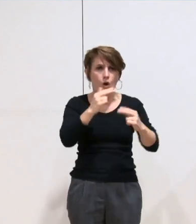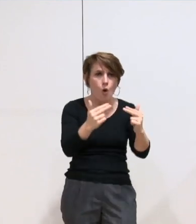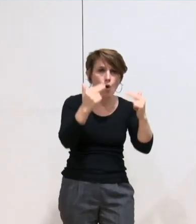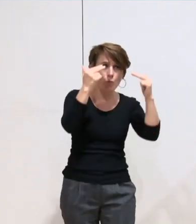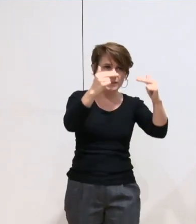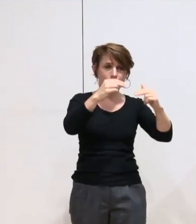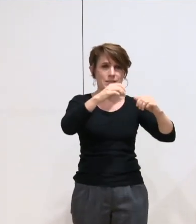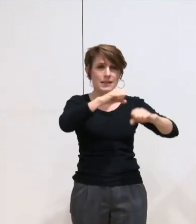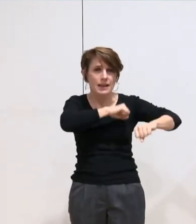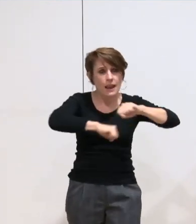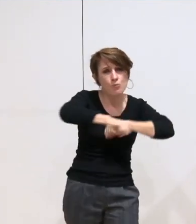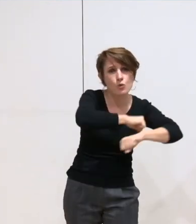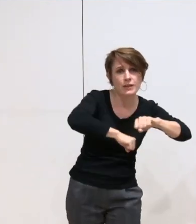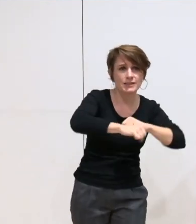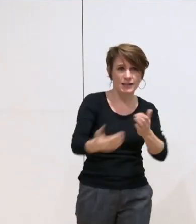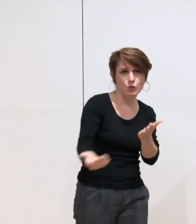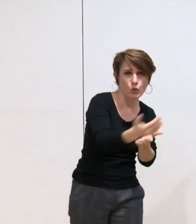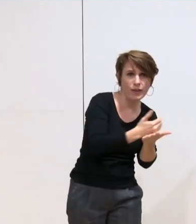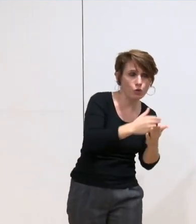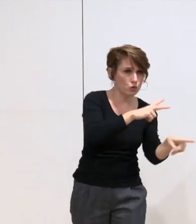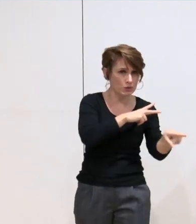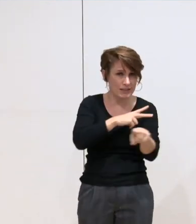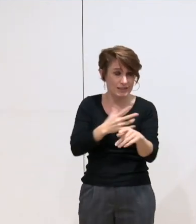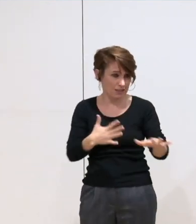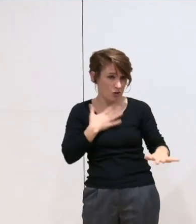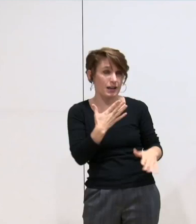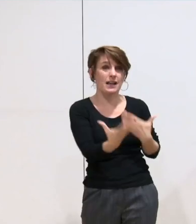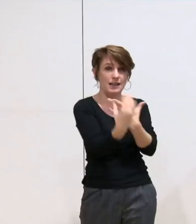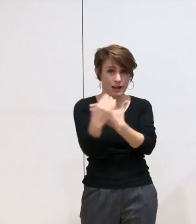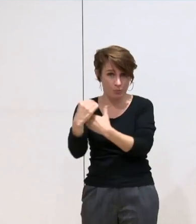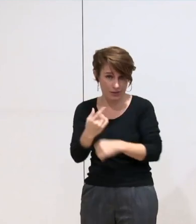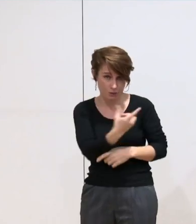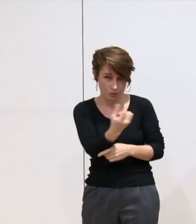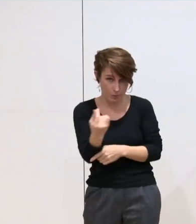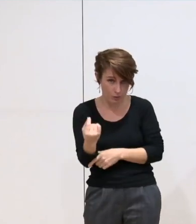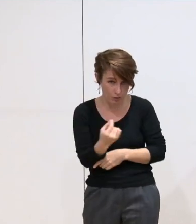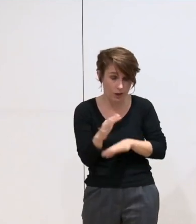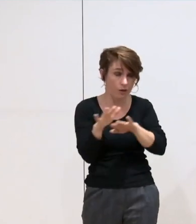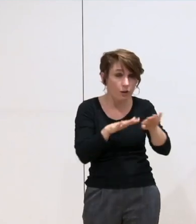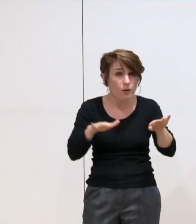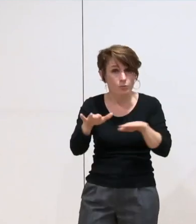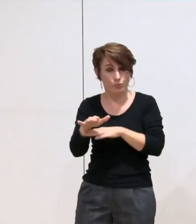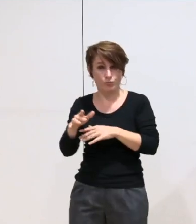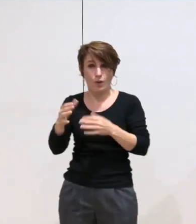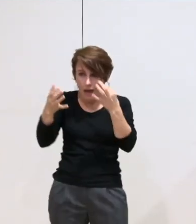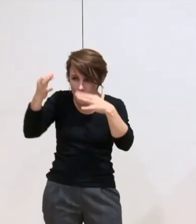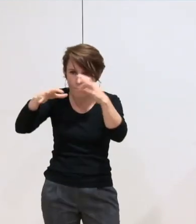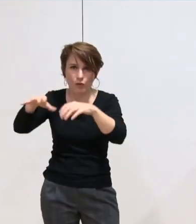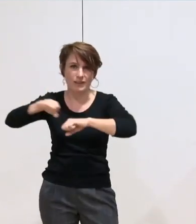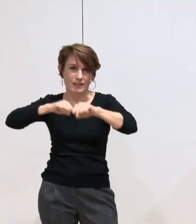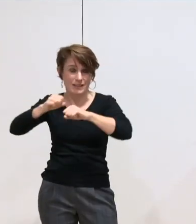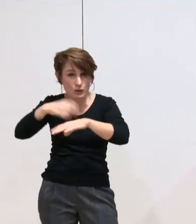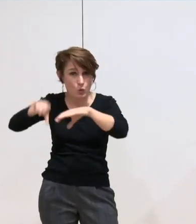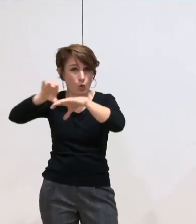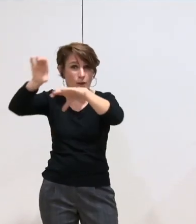ressources existantes grâce à l'implication des partenaires et d'autre part, inventer des actions complémentaires sur mesure grâce aux